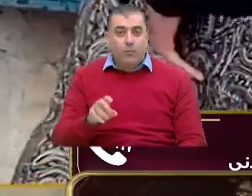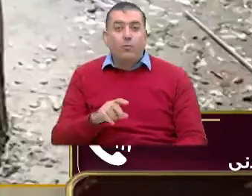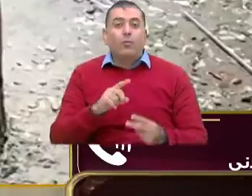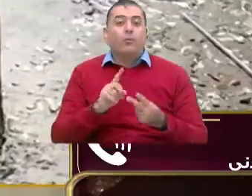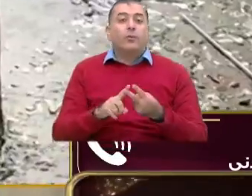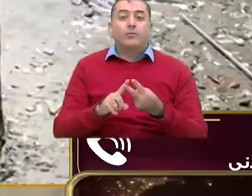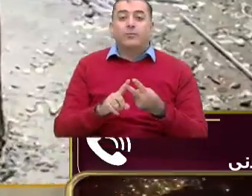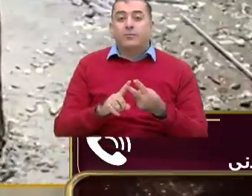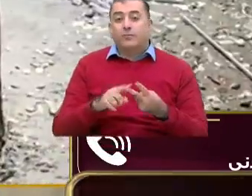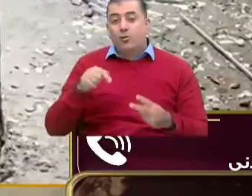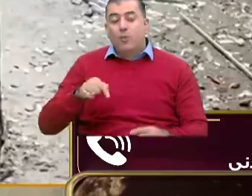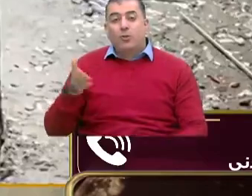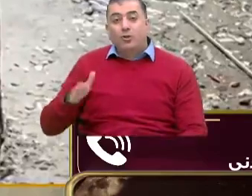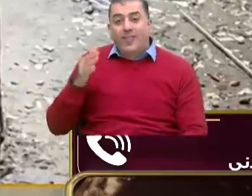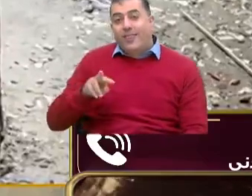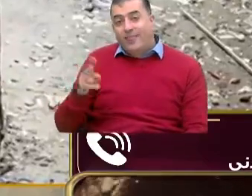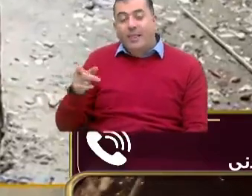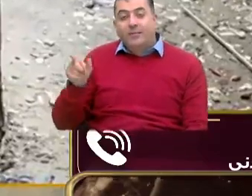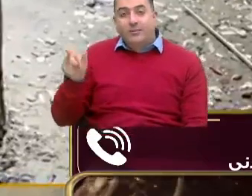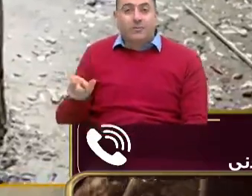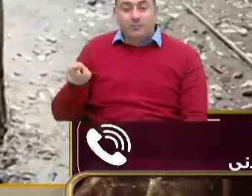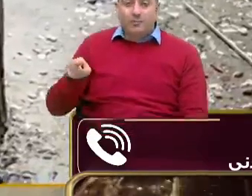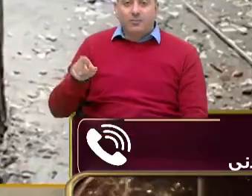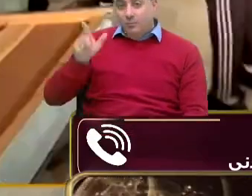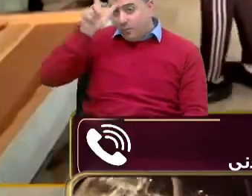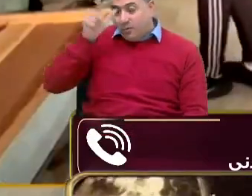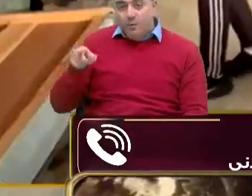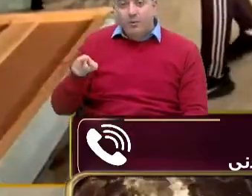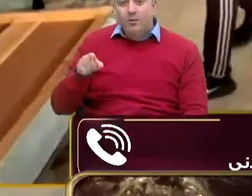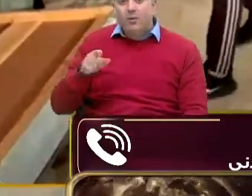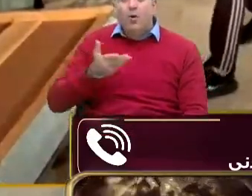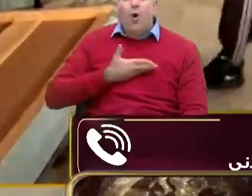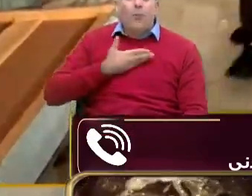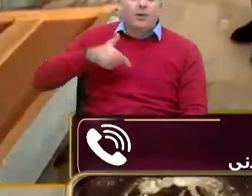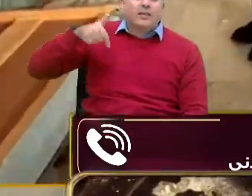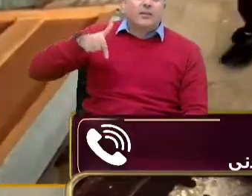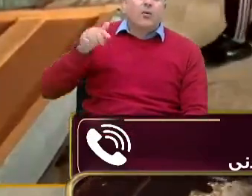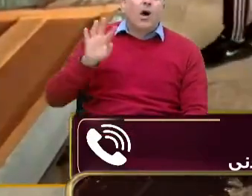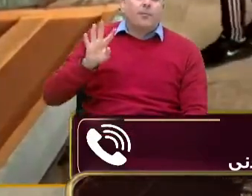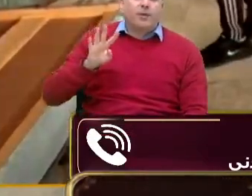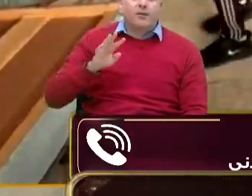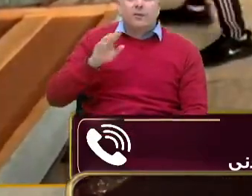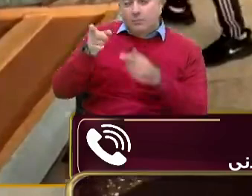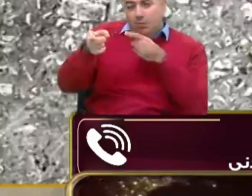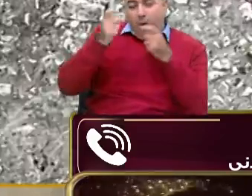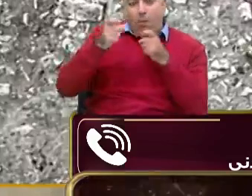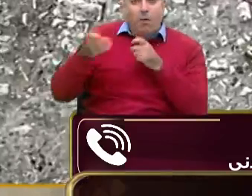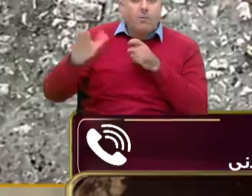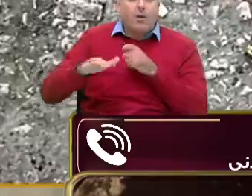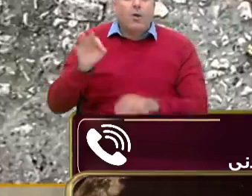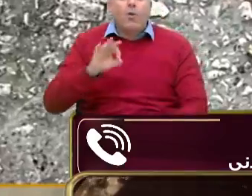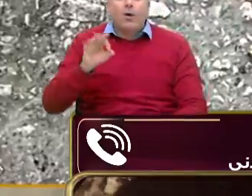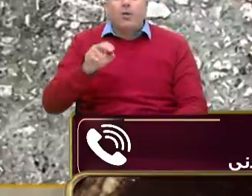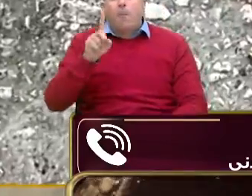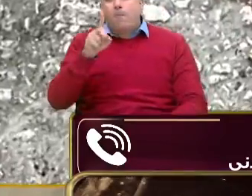اليوم استشهد مواطن 46 عاما برصاص احتلال عند مدخل قرية